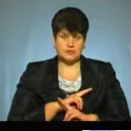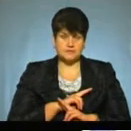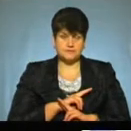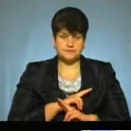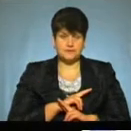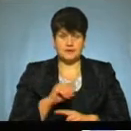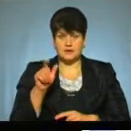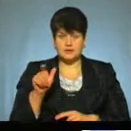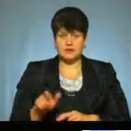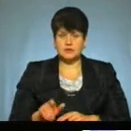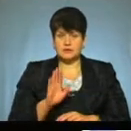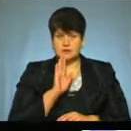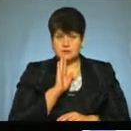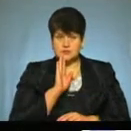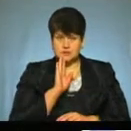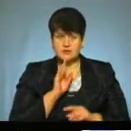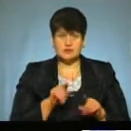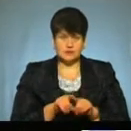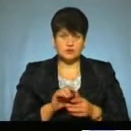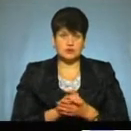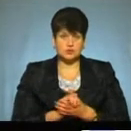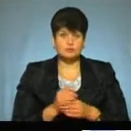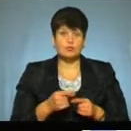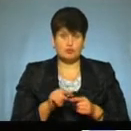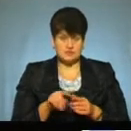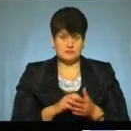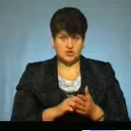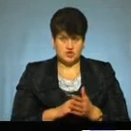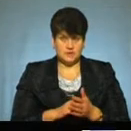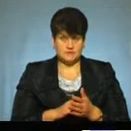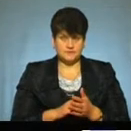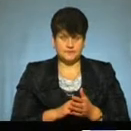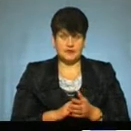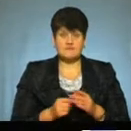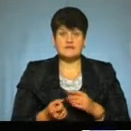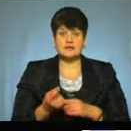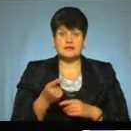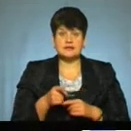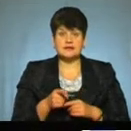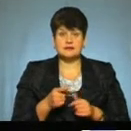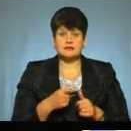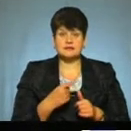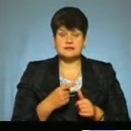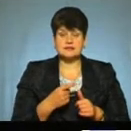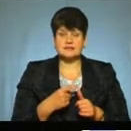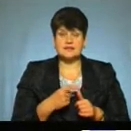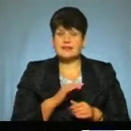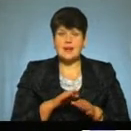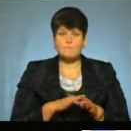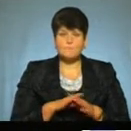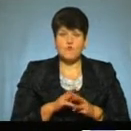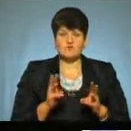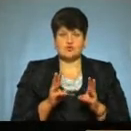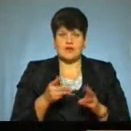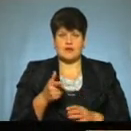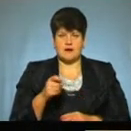значить, мешканка цього самого масиву Дружба саме по цій причині. Тобто виникає таке явище, яке називається неповне згорення газу.